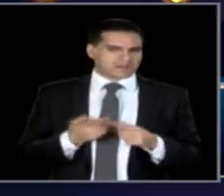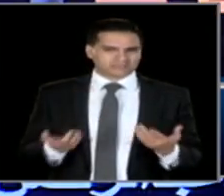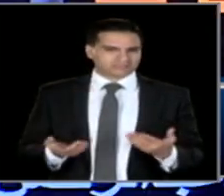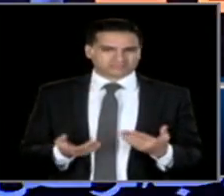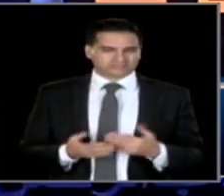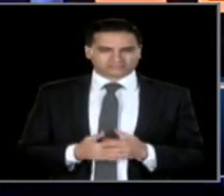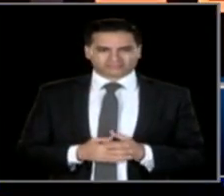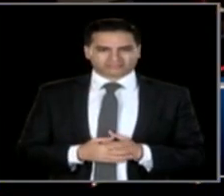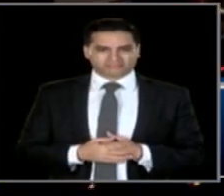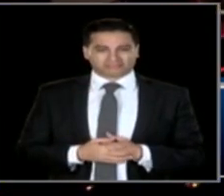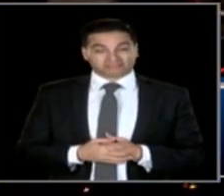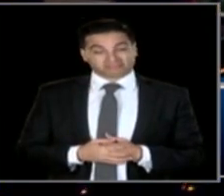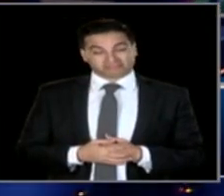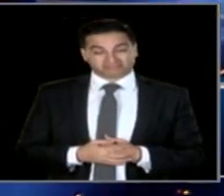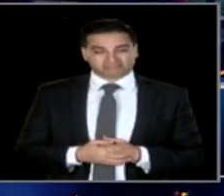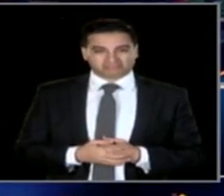إجابة خاطئة.